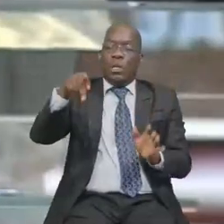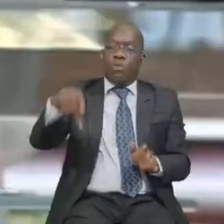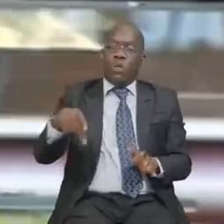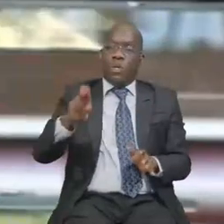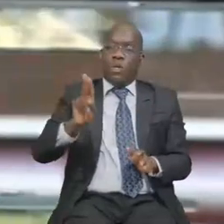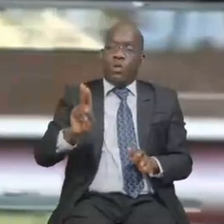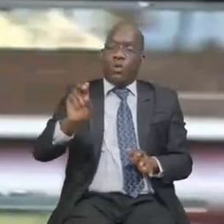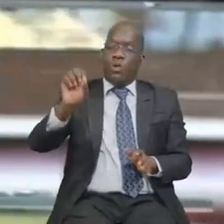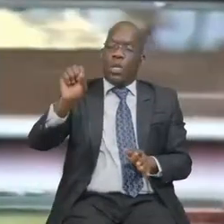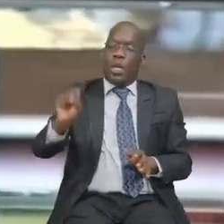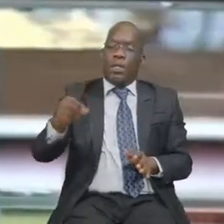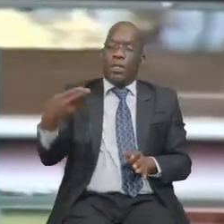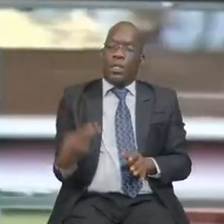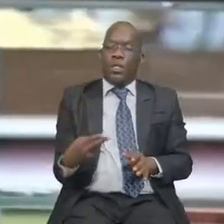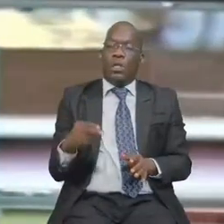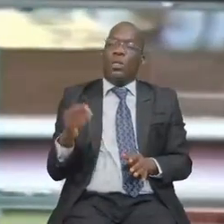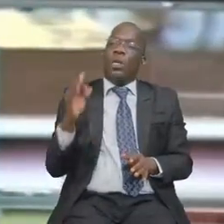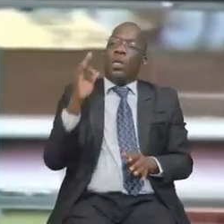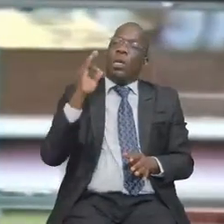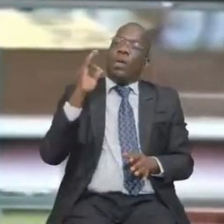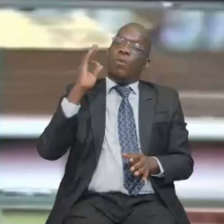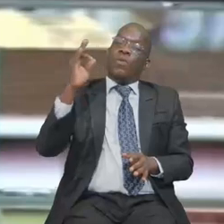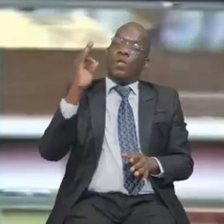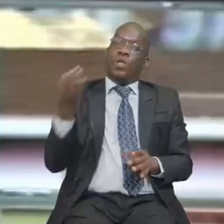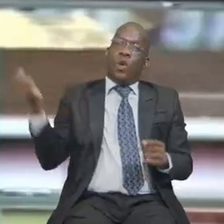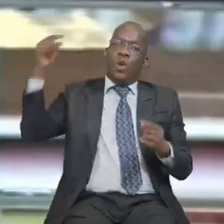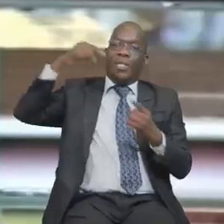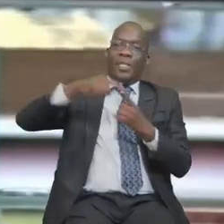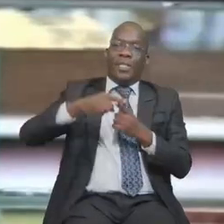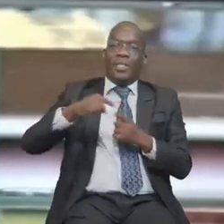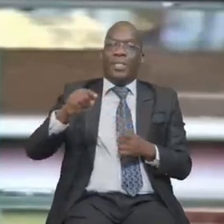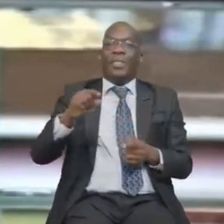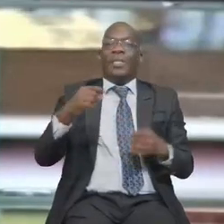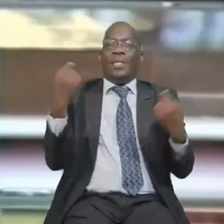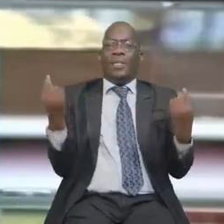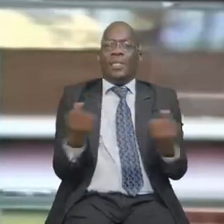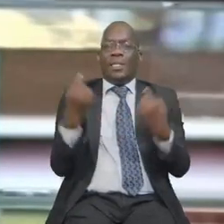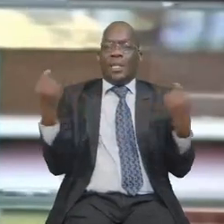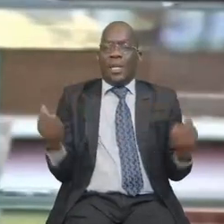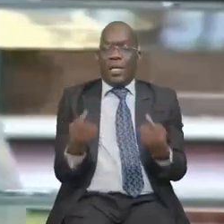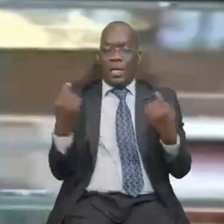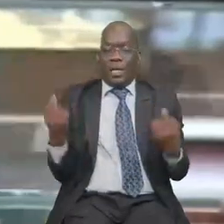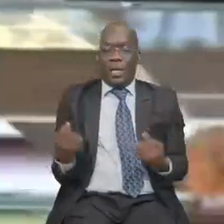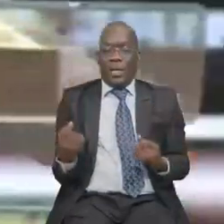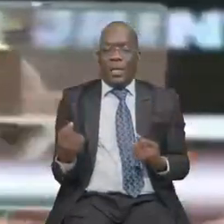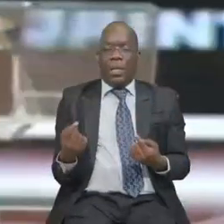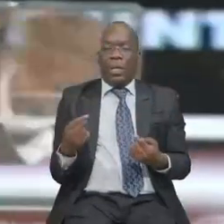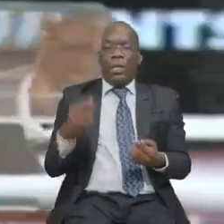premièrement, c'est prêcher. Jusqu'à ce que les pécheurs soient touchés. Prêche jusqu'à ce que les pécheurs soient